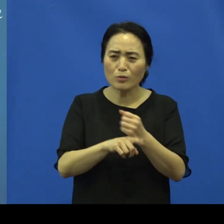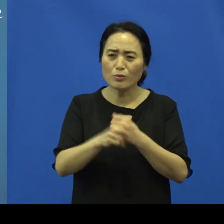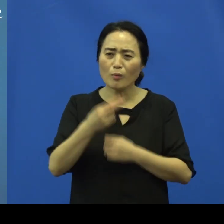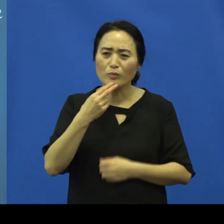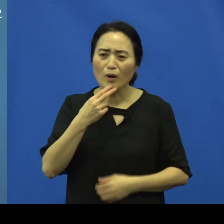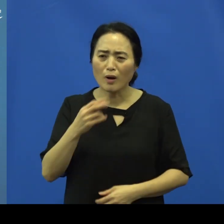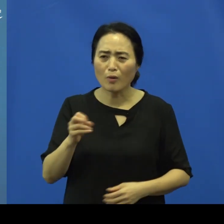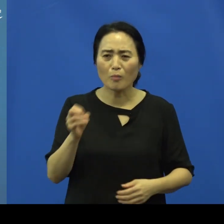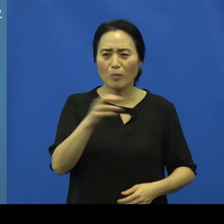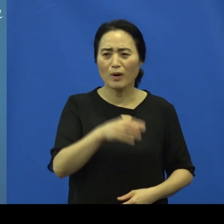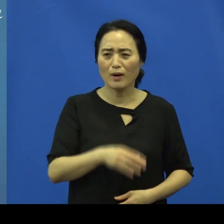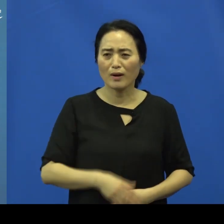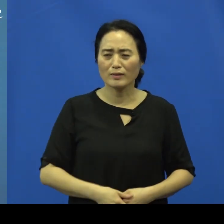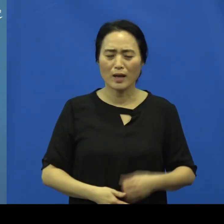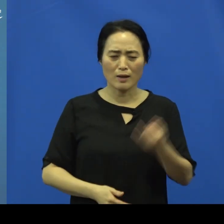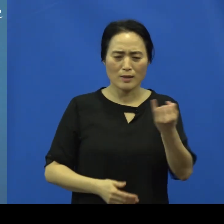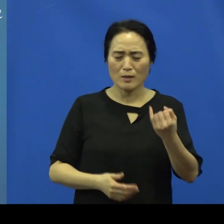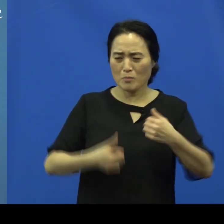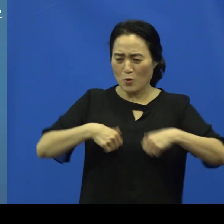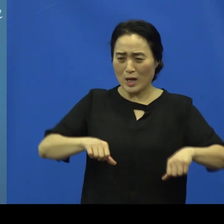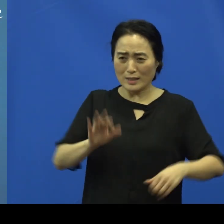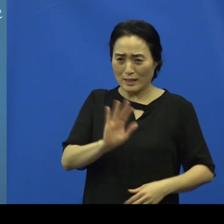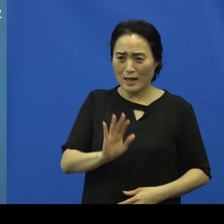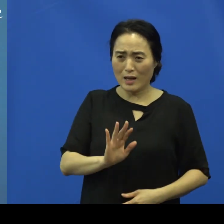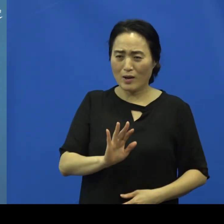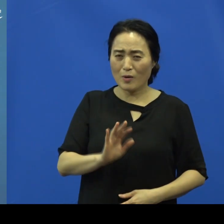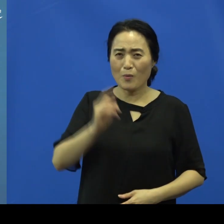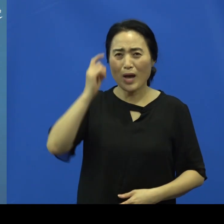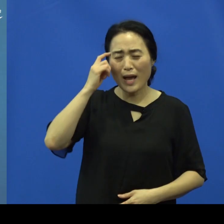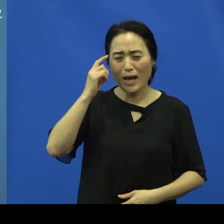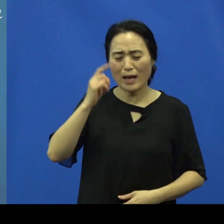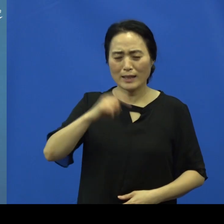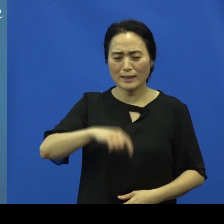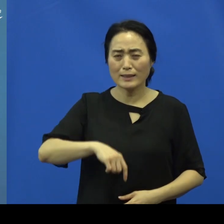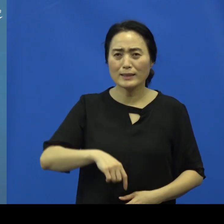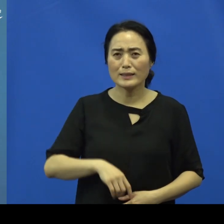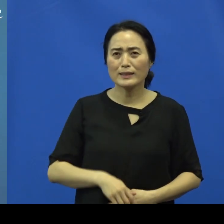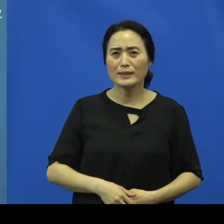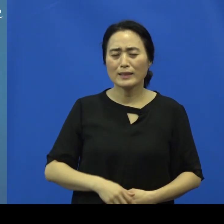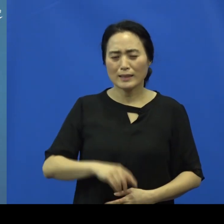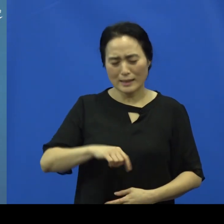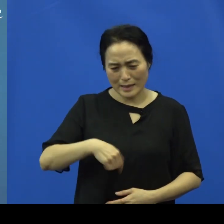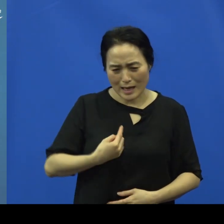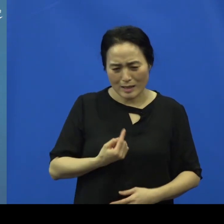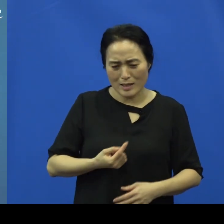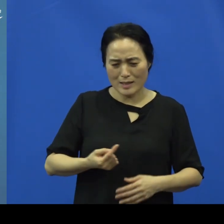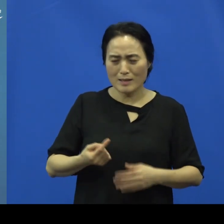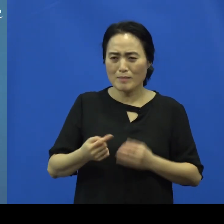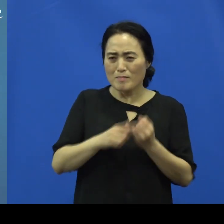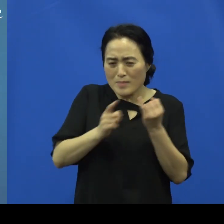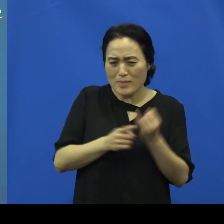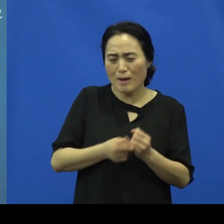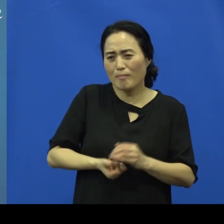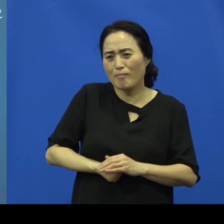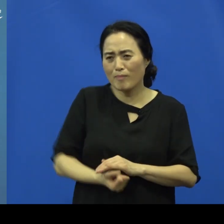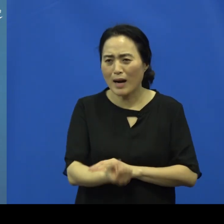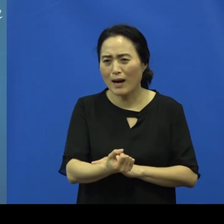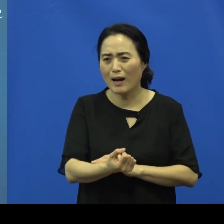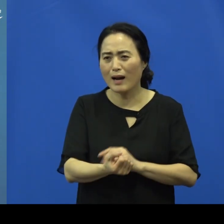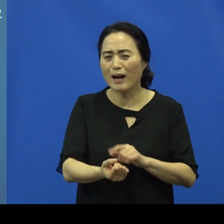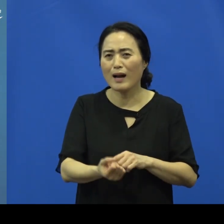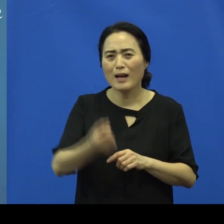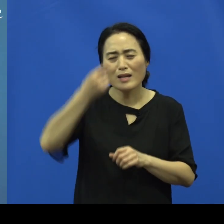근데 여인만은 포기하지 않는 거예요. 왜? 자기의 자궁으로 낳은 생명이, 스프랑크 니조마이,